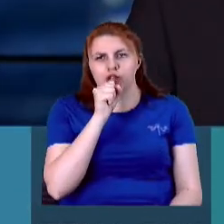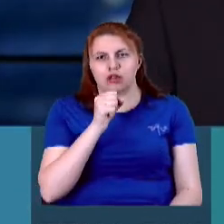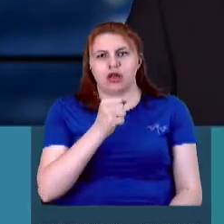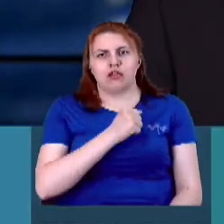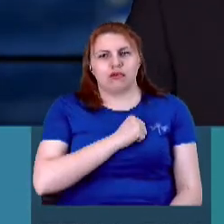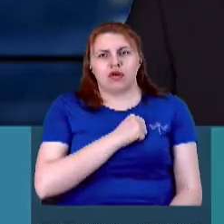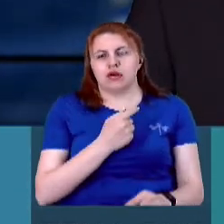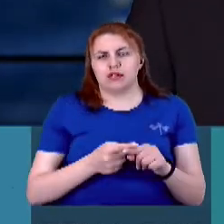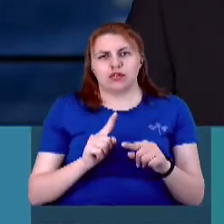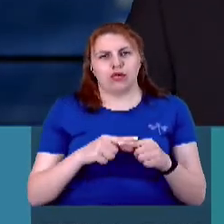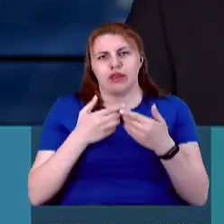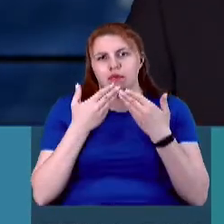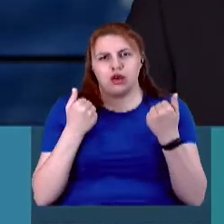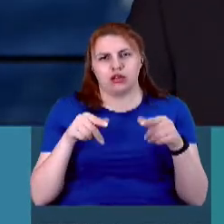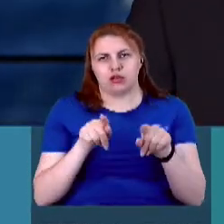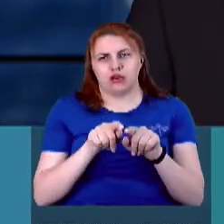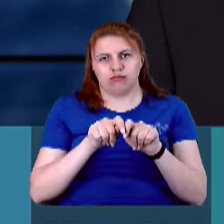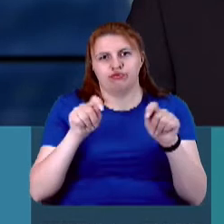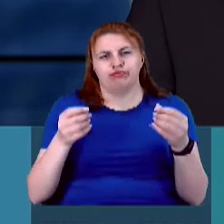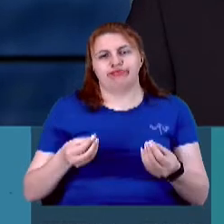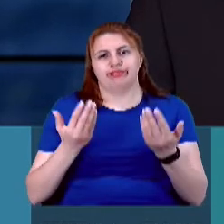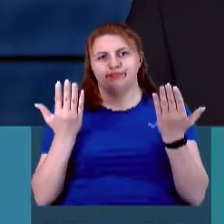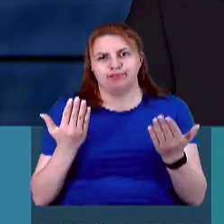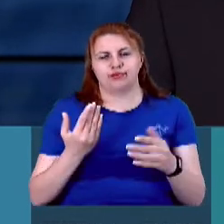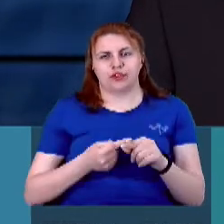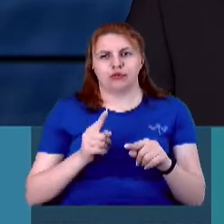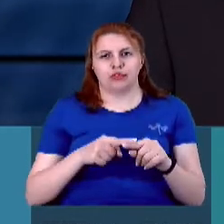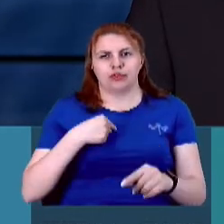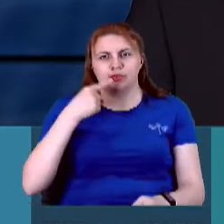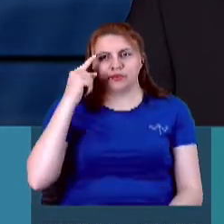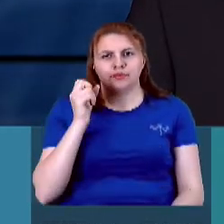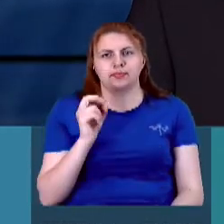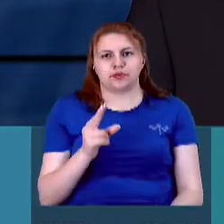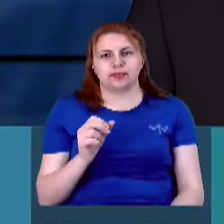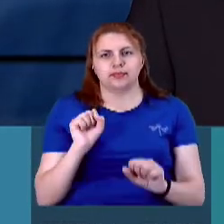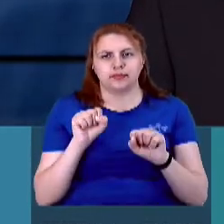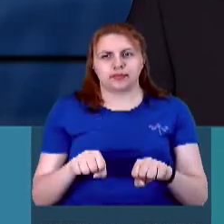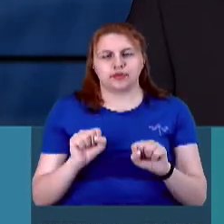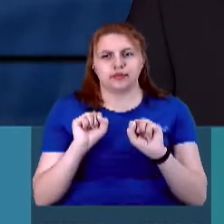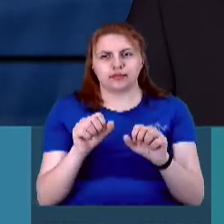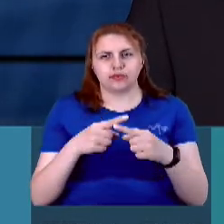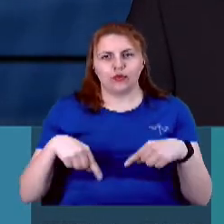не відбувається. Ну, тому я думаю, що ми, як правозахисна організація, будемо